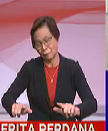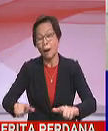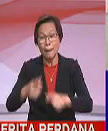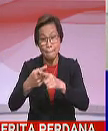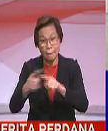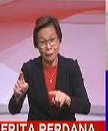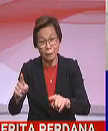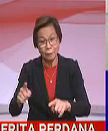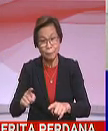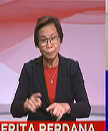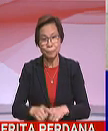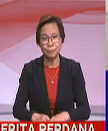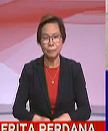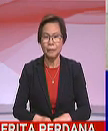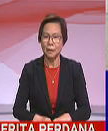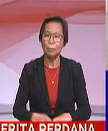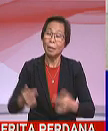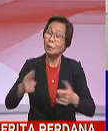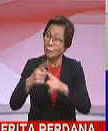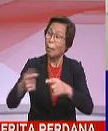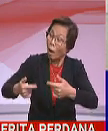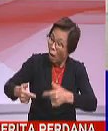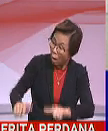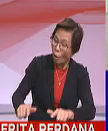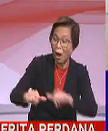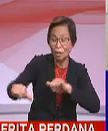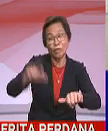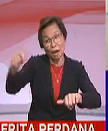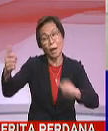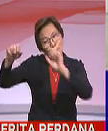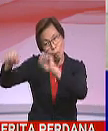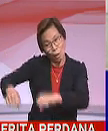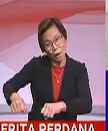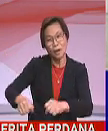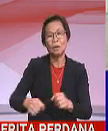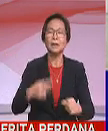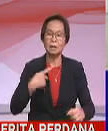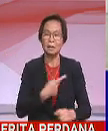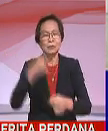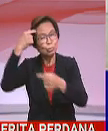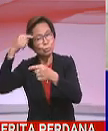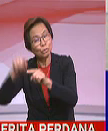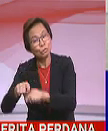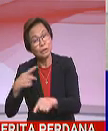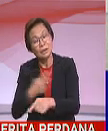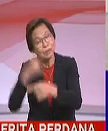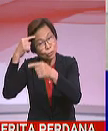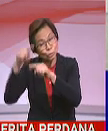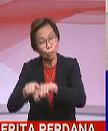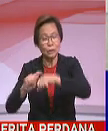Tetapi tidak pula ianya menghalang aktiviti lain yang dibolehkan. Jadi kita bersetuju taman awam